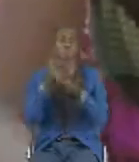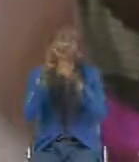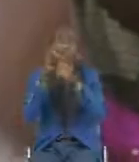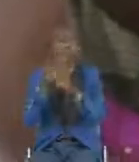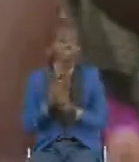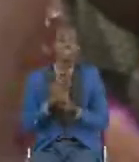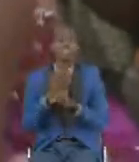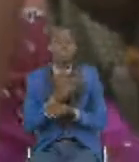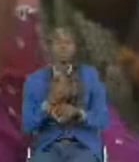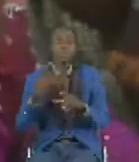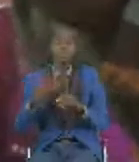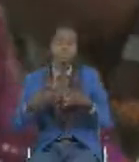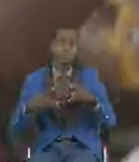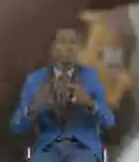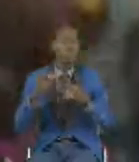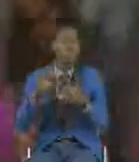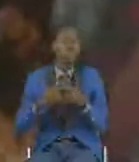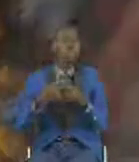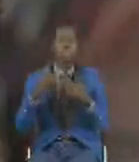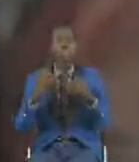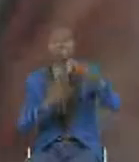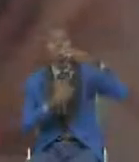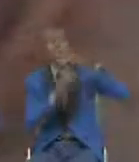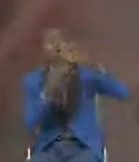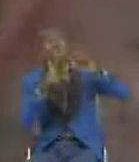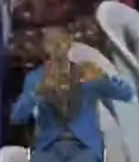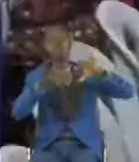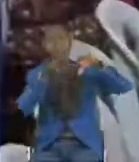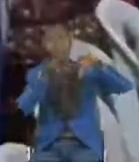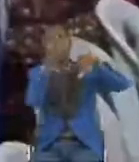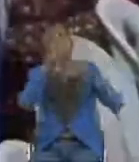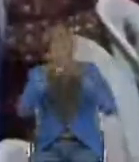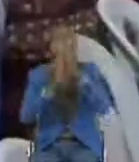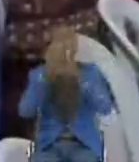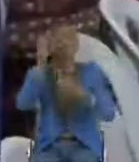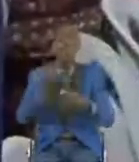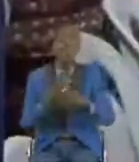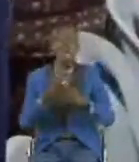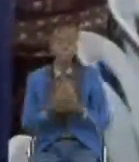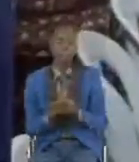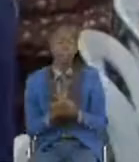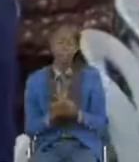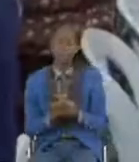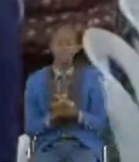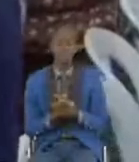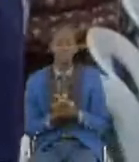possession. Et le chemin conduisant au sommet de la montagne au nom de Jésus.